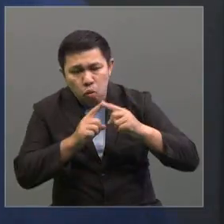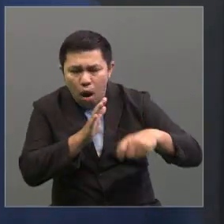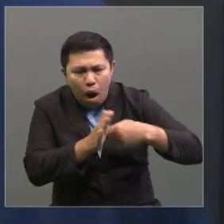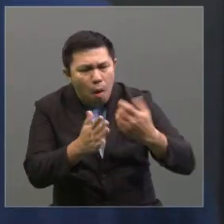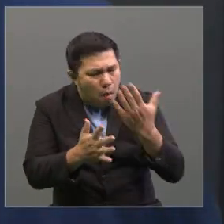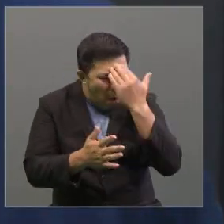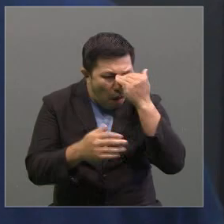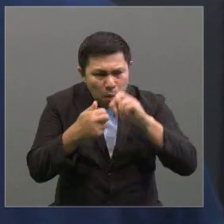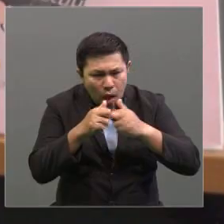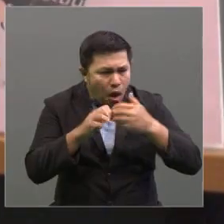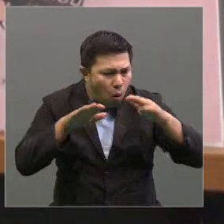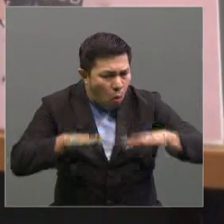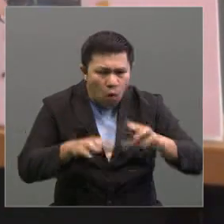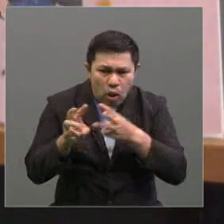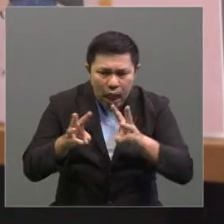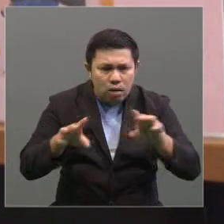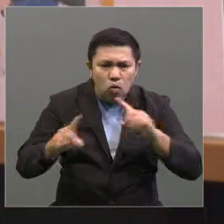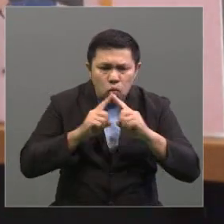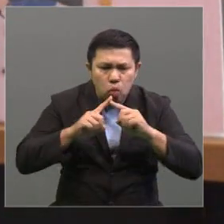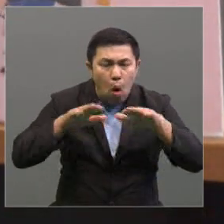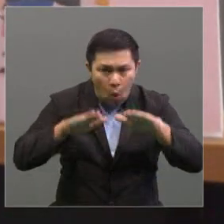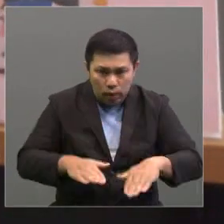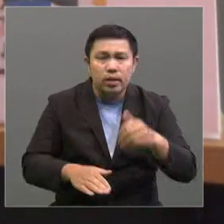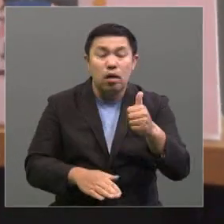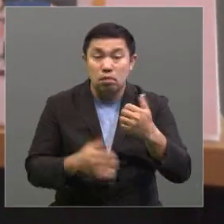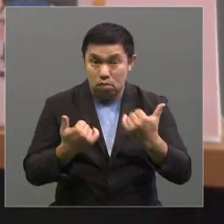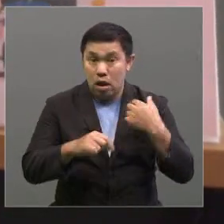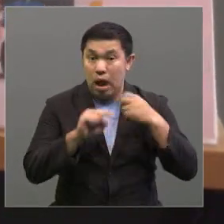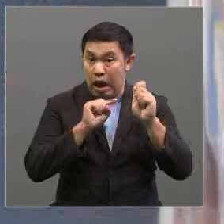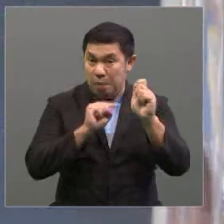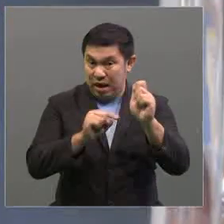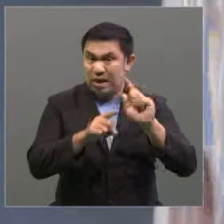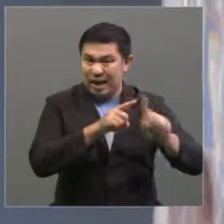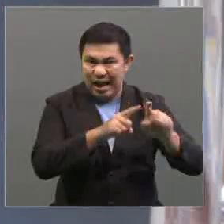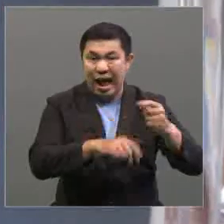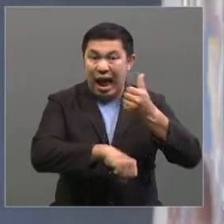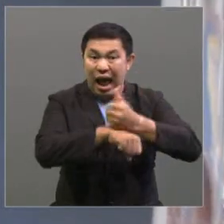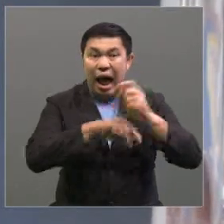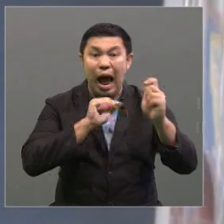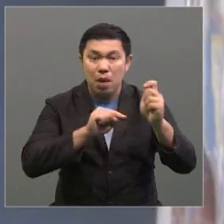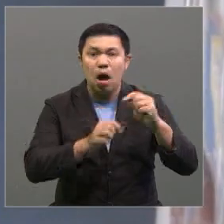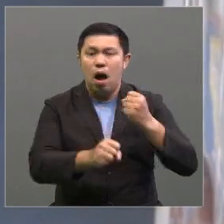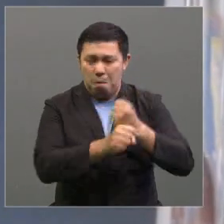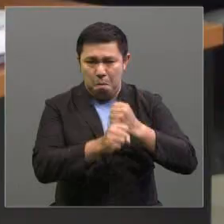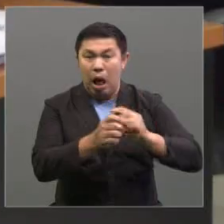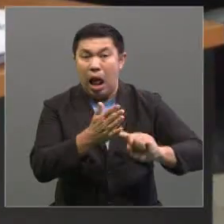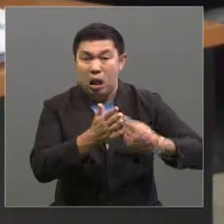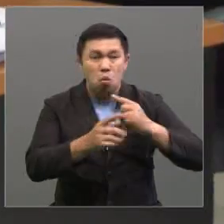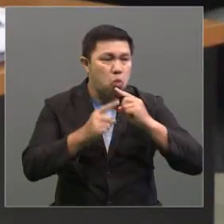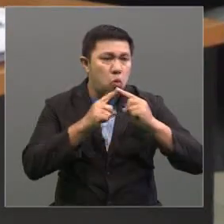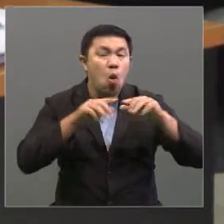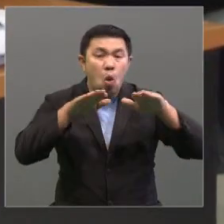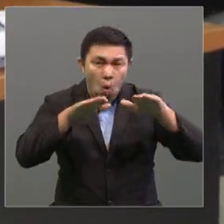กันนะคะแล้วก็ดำเนินการเข้าสู่การไกล่เกลี่ยตอนนี้เนี่ยมีหลายอำเภอนะคะที่นายอำเภอเขาเริ่มดำเนินการไปแล้วโดยผลการ